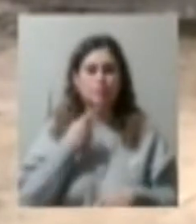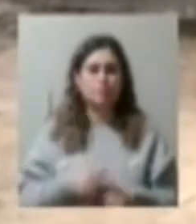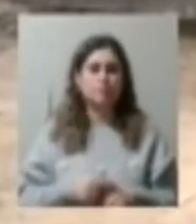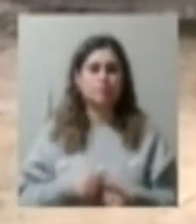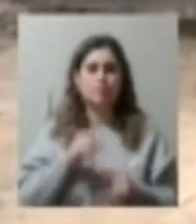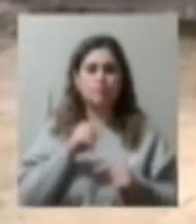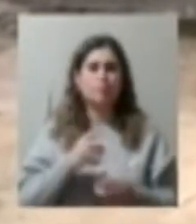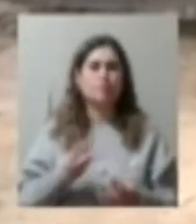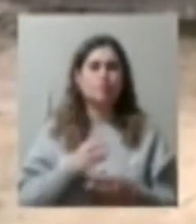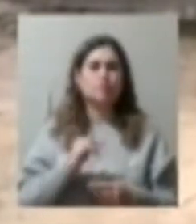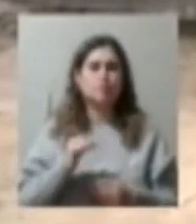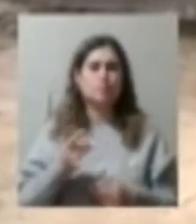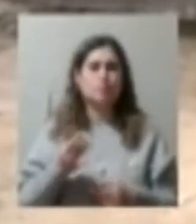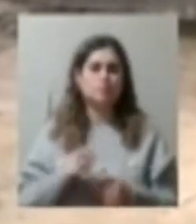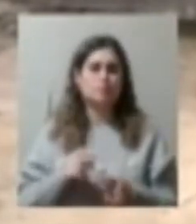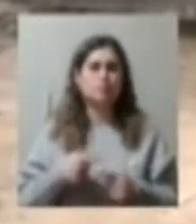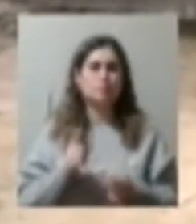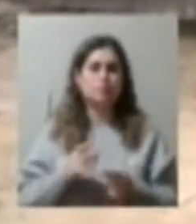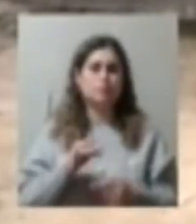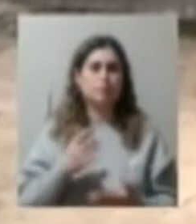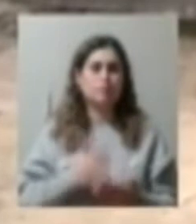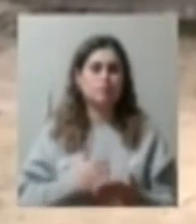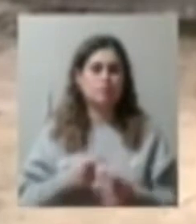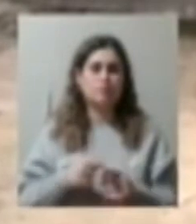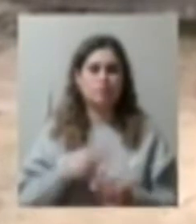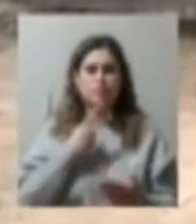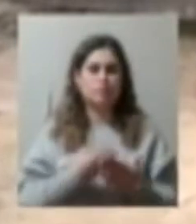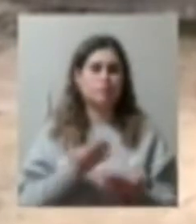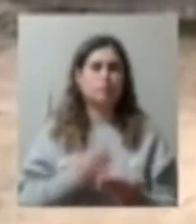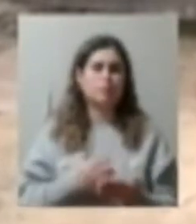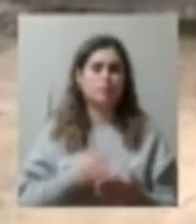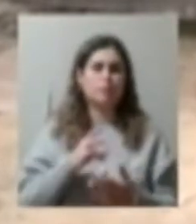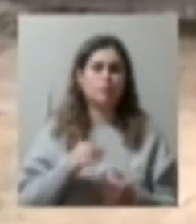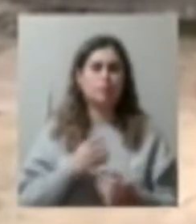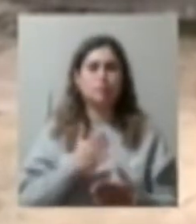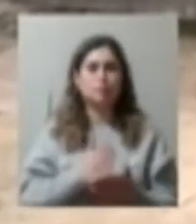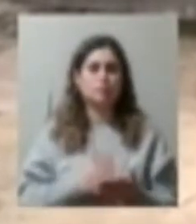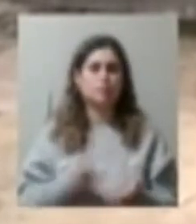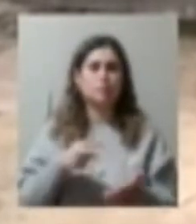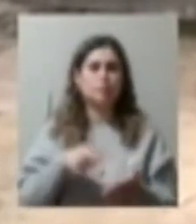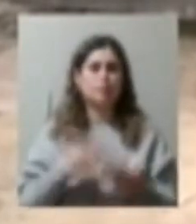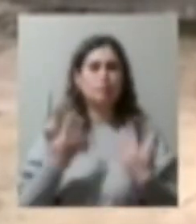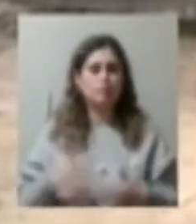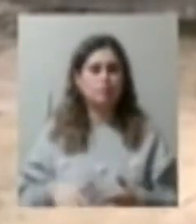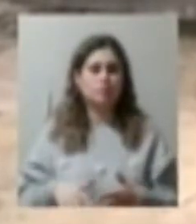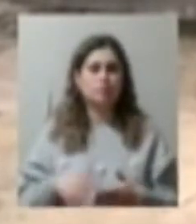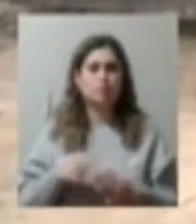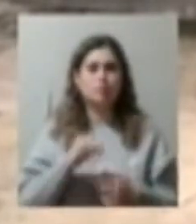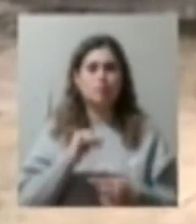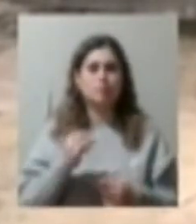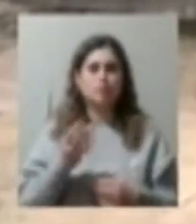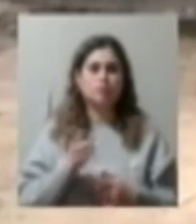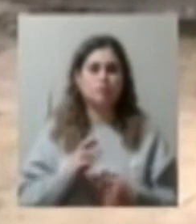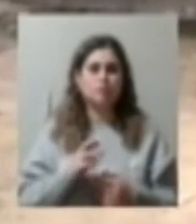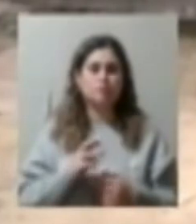Протипожежні сигналізації дійсно вони є, вони передбачені, вони частково встановлені в приміщеннях.